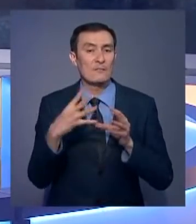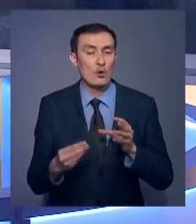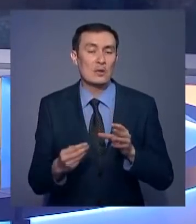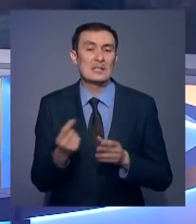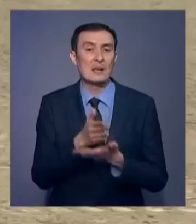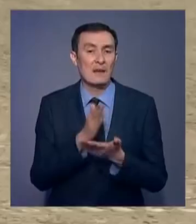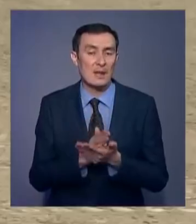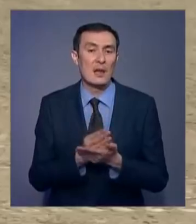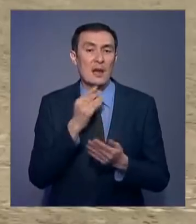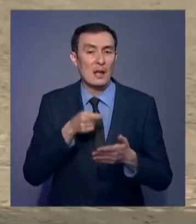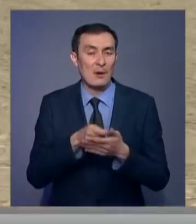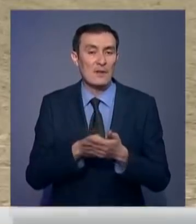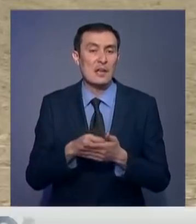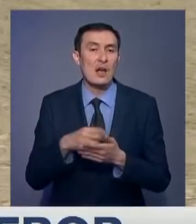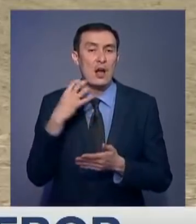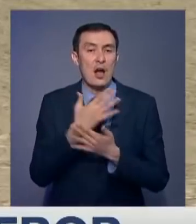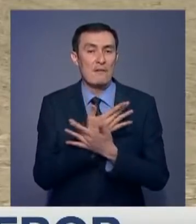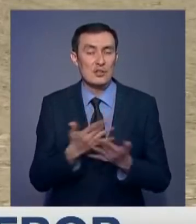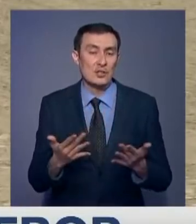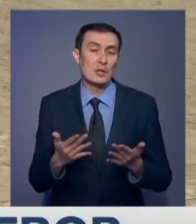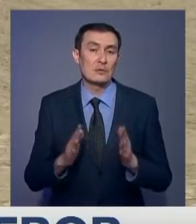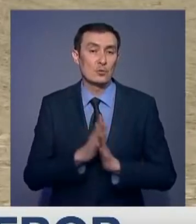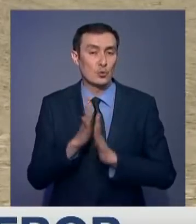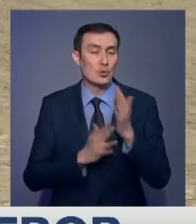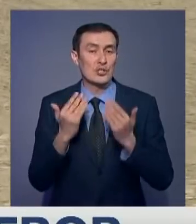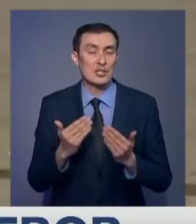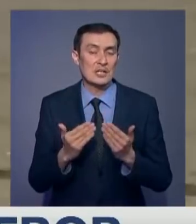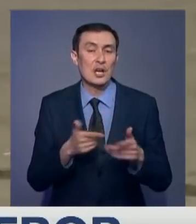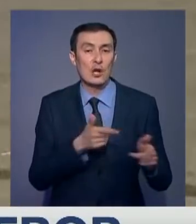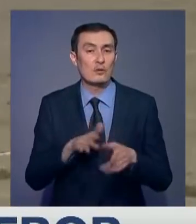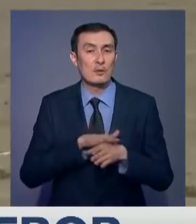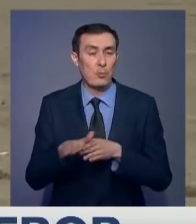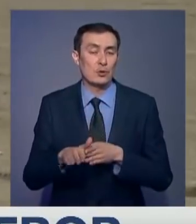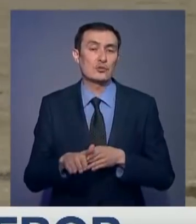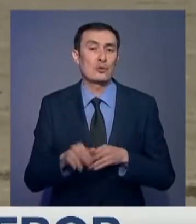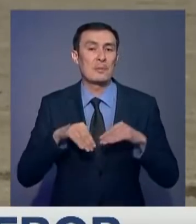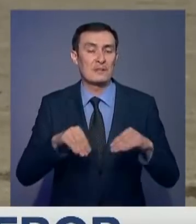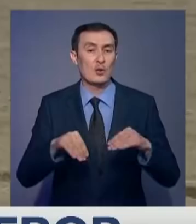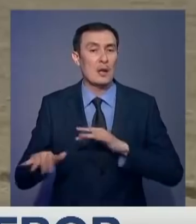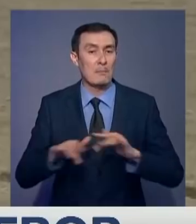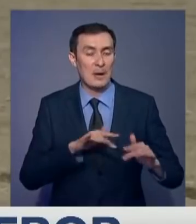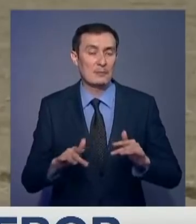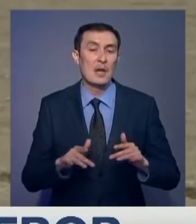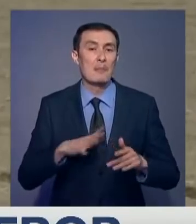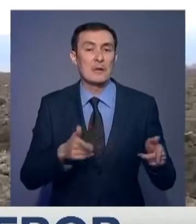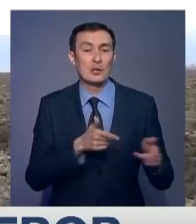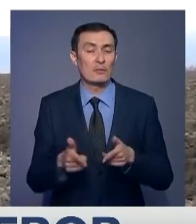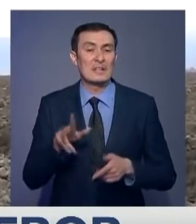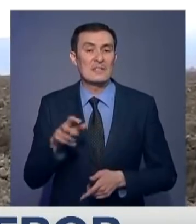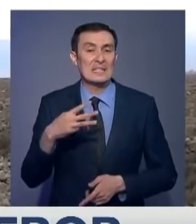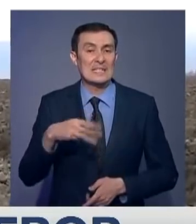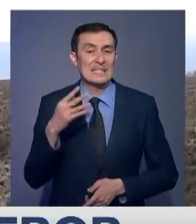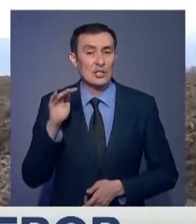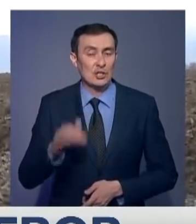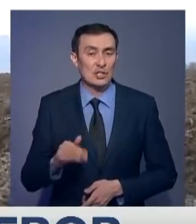свекла, зерновые, кормовые и овощные культуры. Сейчас земледельцы полностью готовы к посевной кампании. Подготовлено